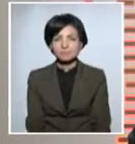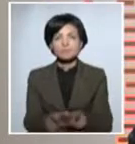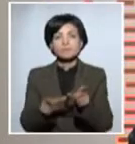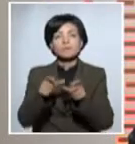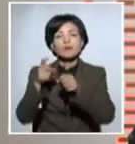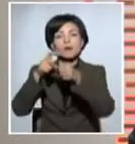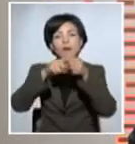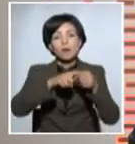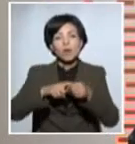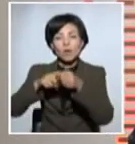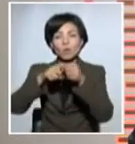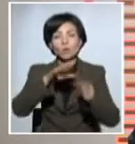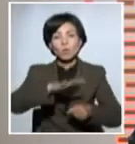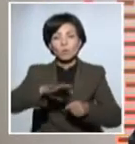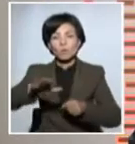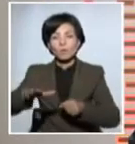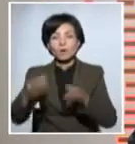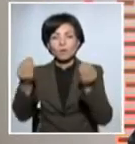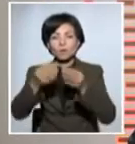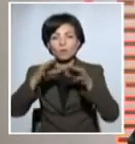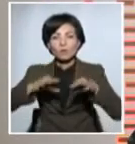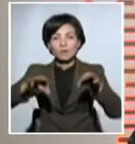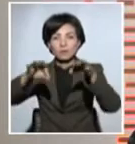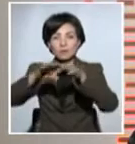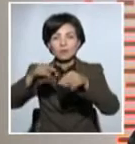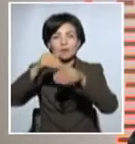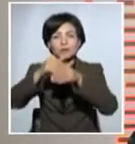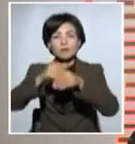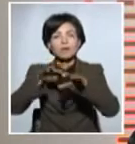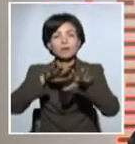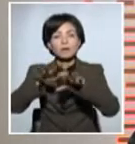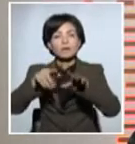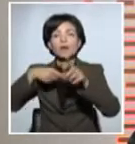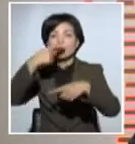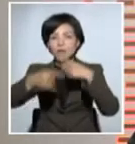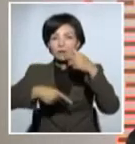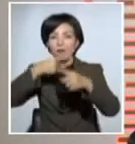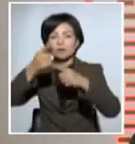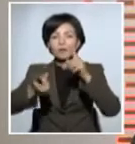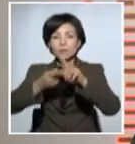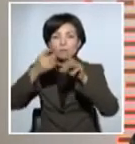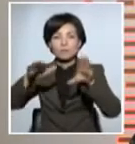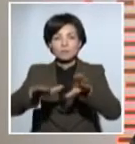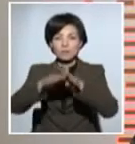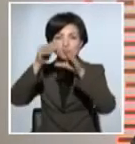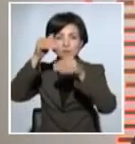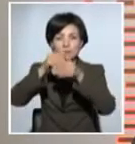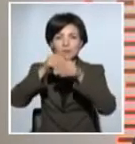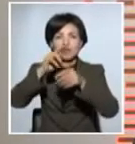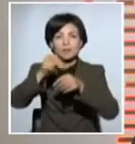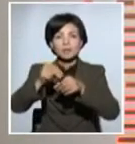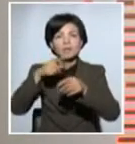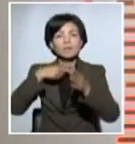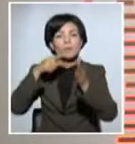حضور الأطفال في مراكز الاقتراع حدث يتكرر في كل مناسبة انتخابية، حتى بات أنه